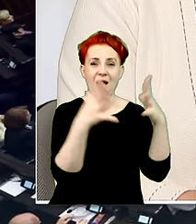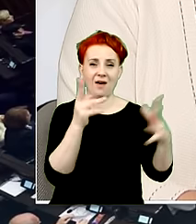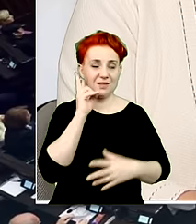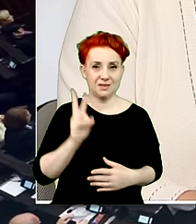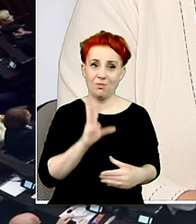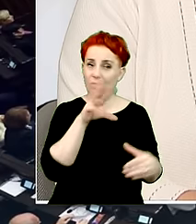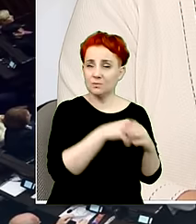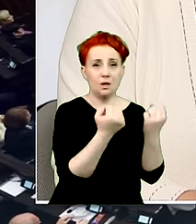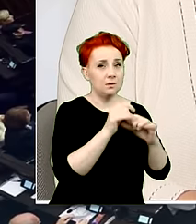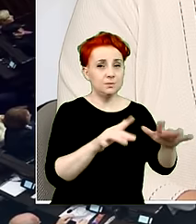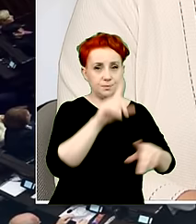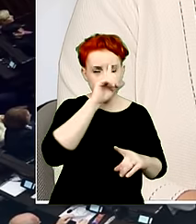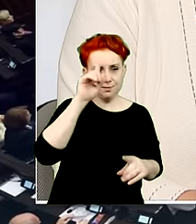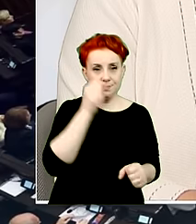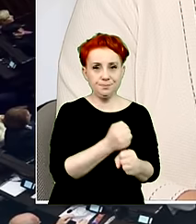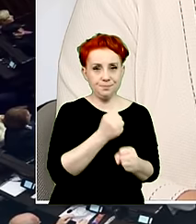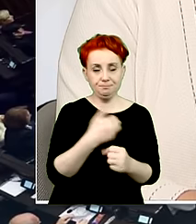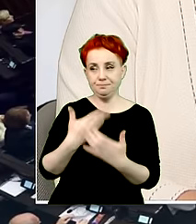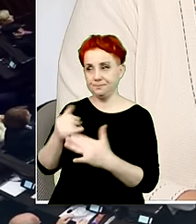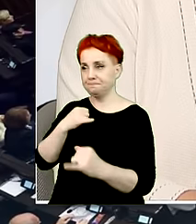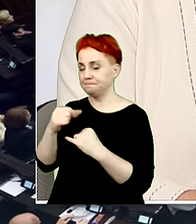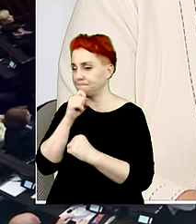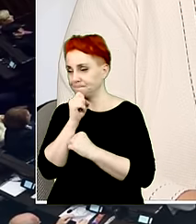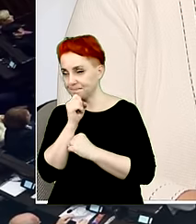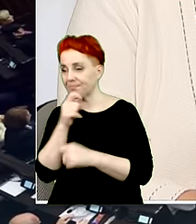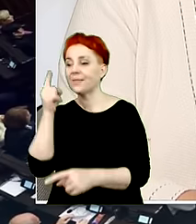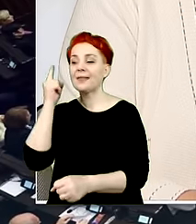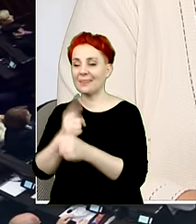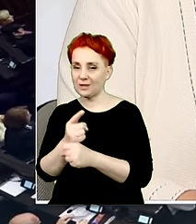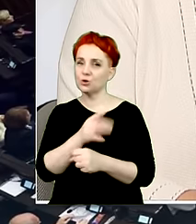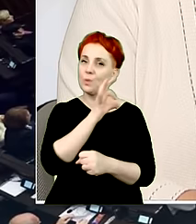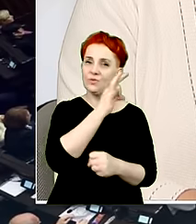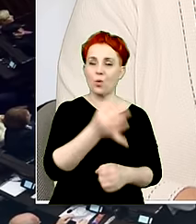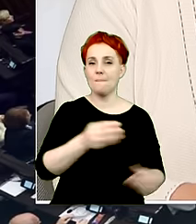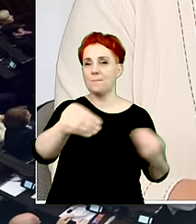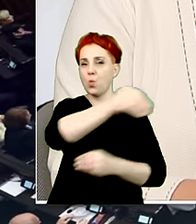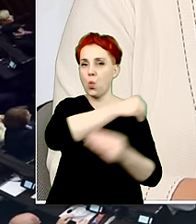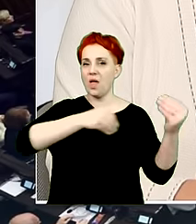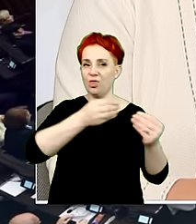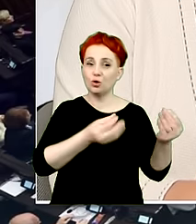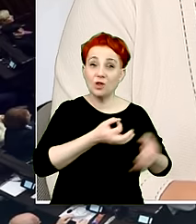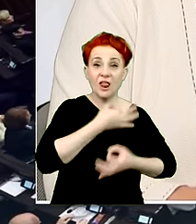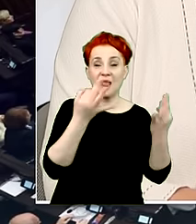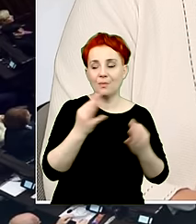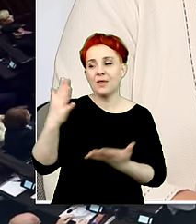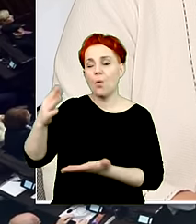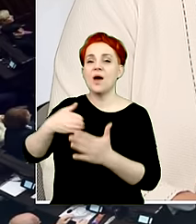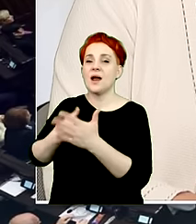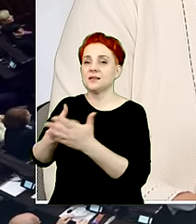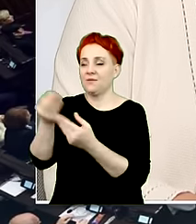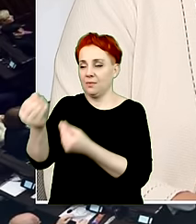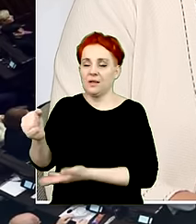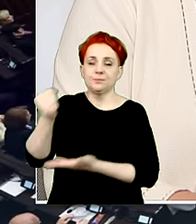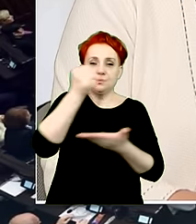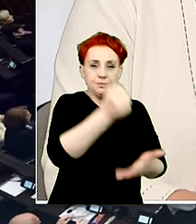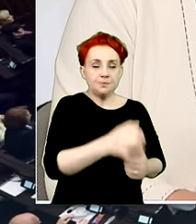w pewnym momencie rząd podjął decyzję, chociażby żeby poprawić płynność finansową z rezerwy budżetowej, te środki przekazać. Ale panie